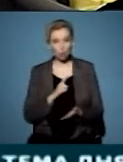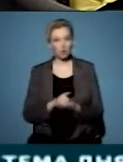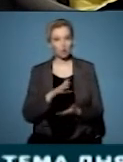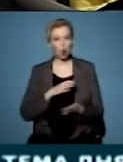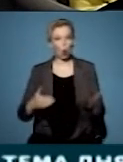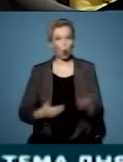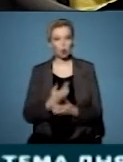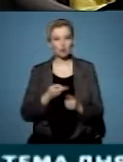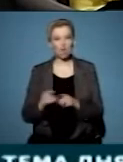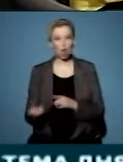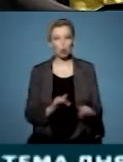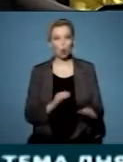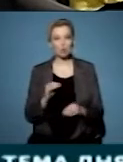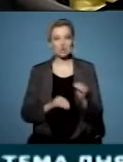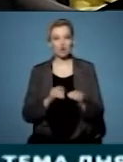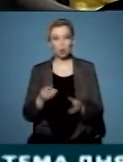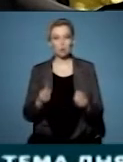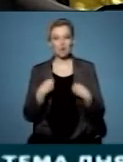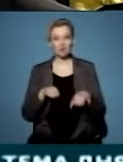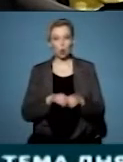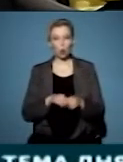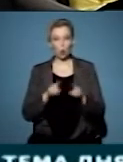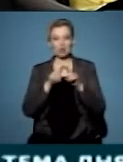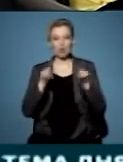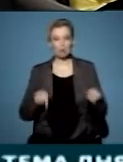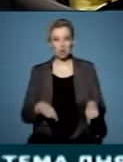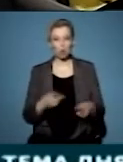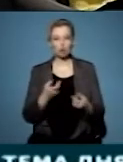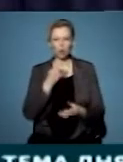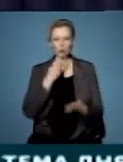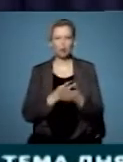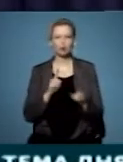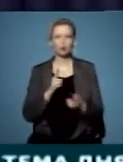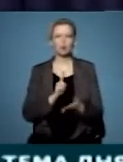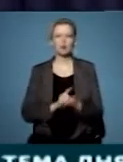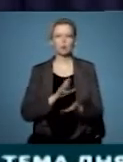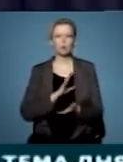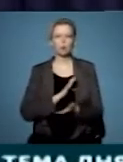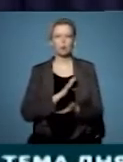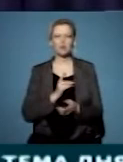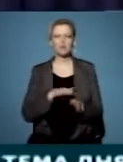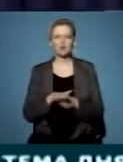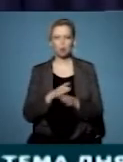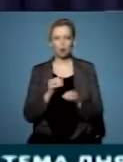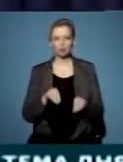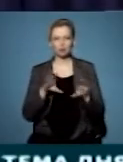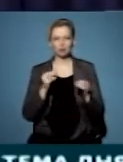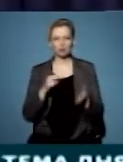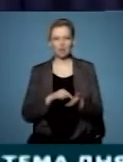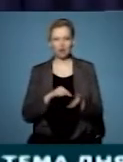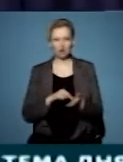бути оновлений цей рухомий склад. Вони принесли нам таку табличку, де показали, чому має бути відбуватися підняття